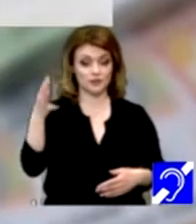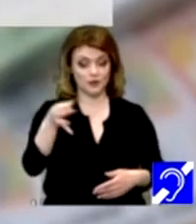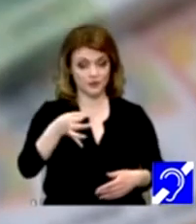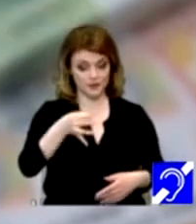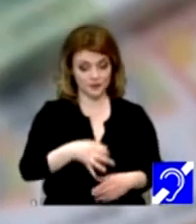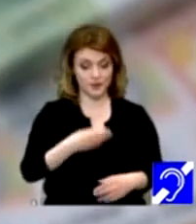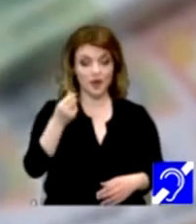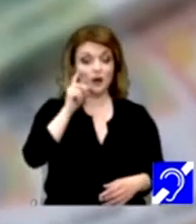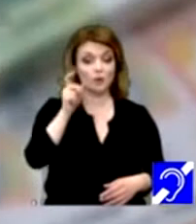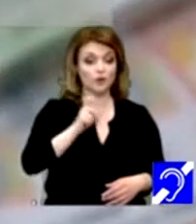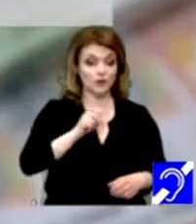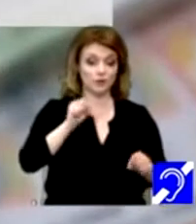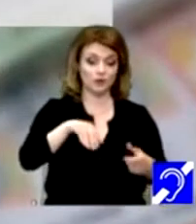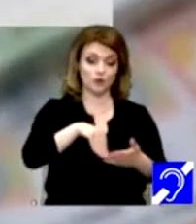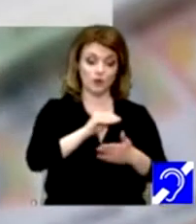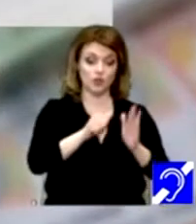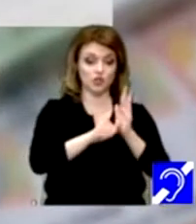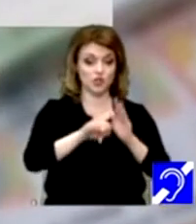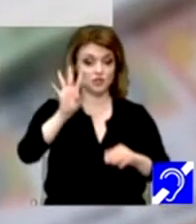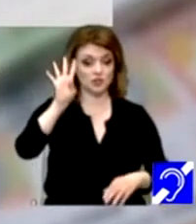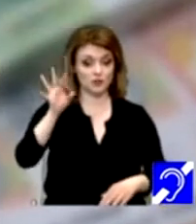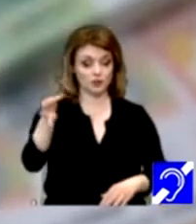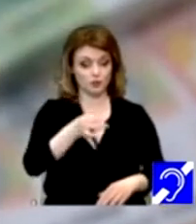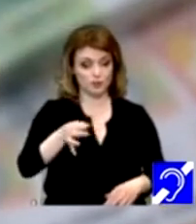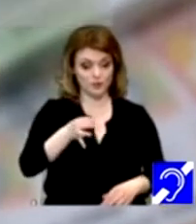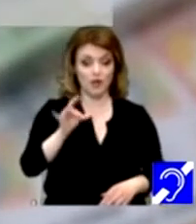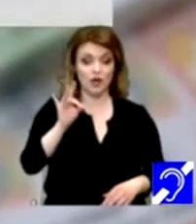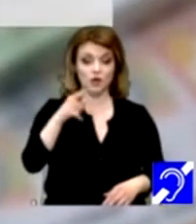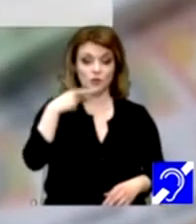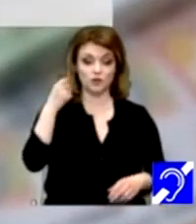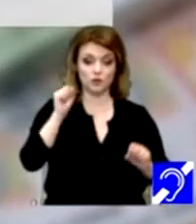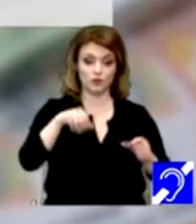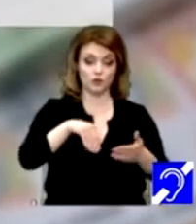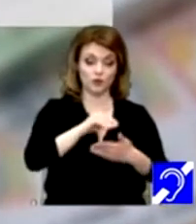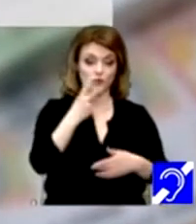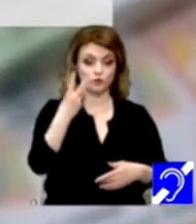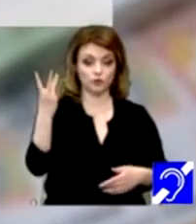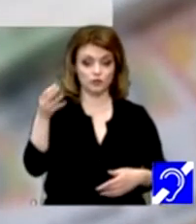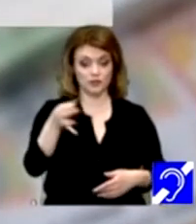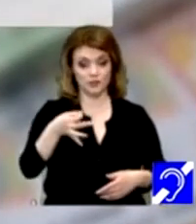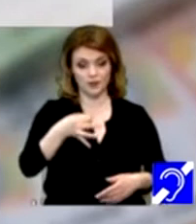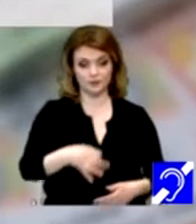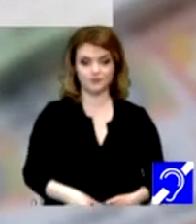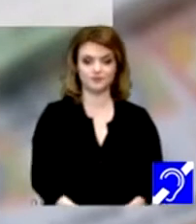35 de bani. Hrivna ucraineană va fi cumpărată cu 64 de bani, iar rubla rusească cu 23 de bani.